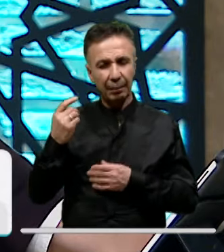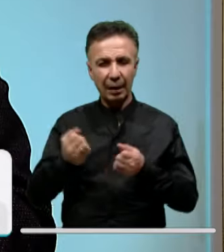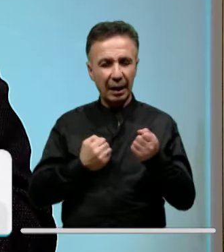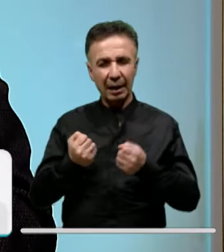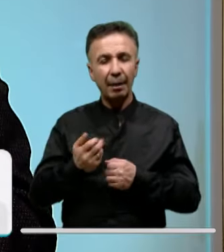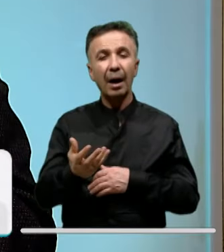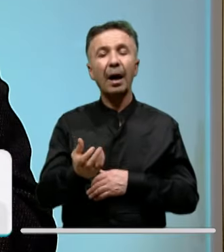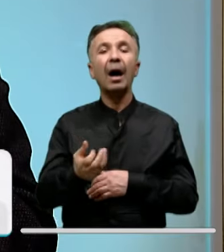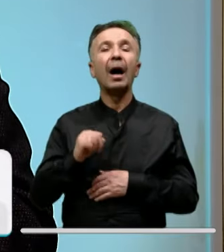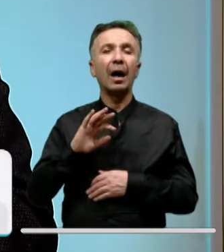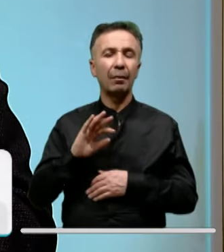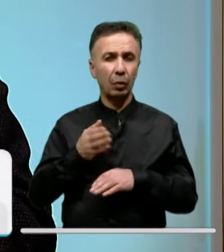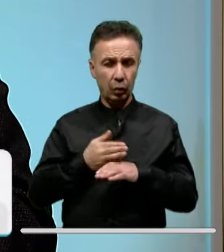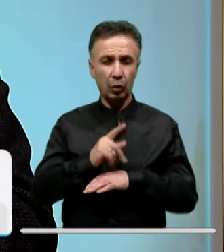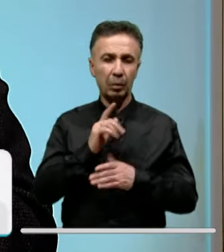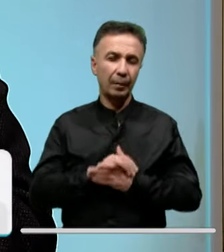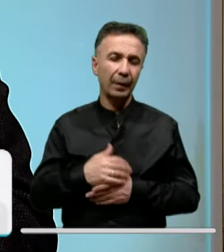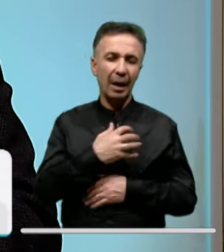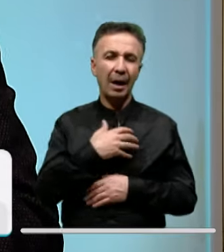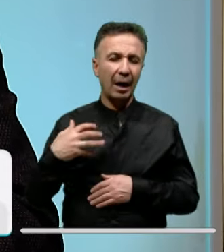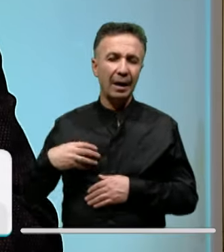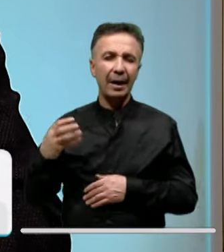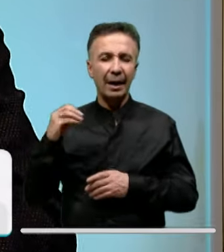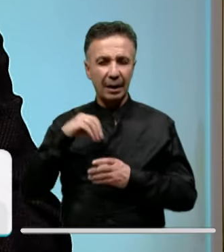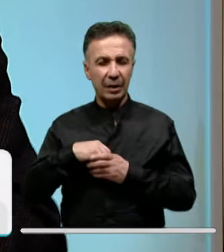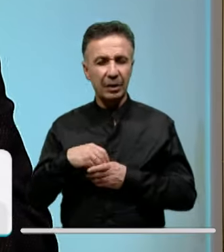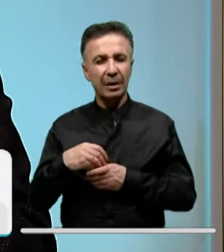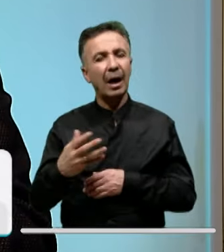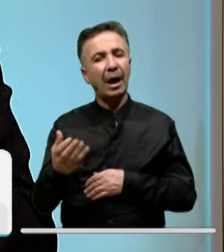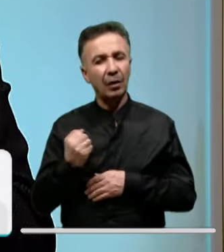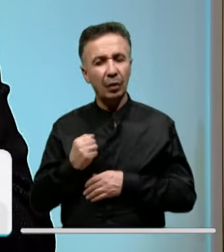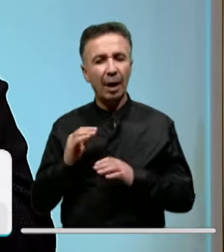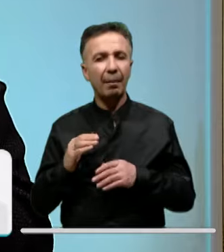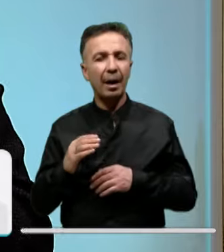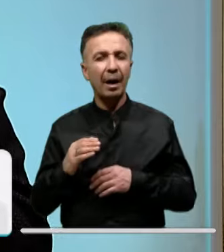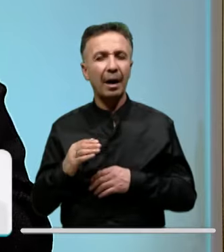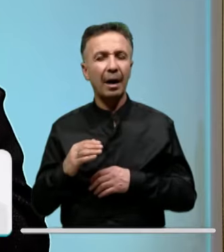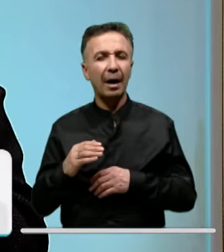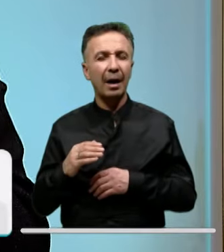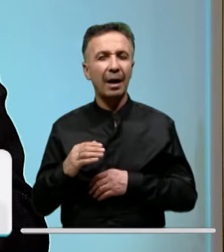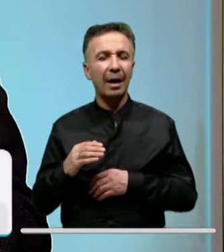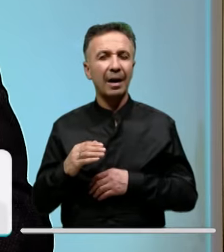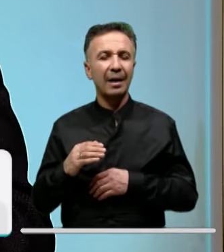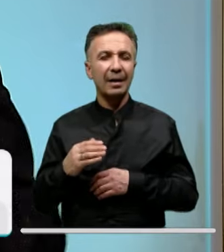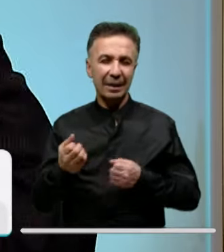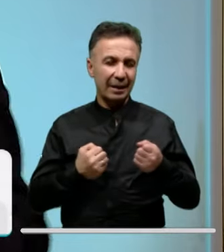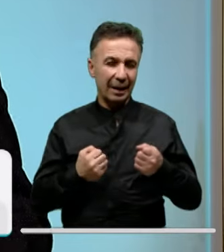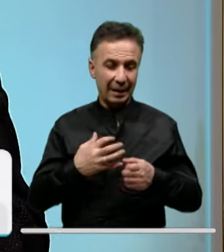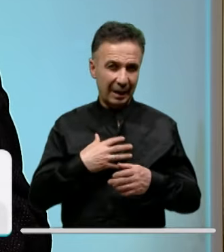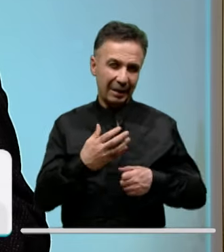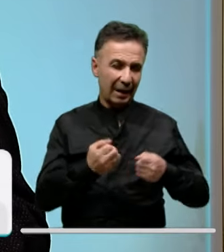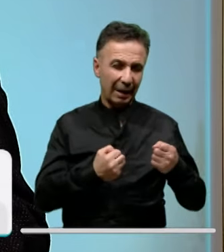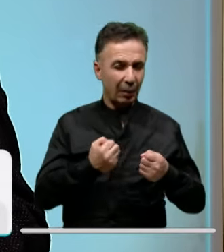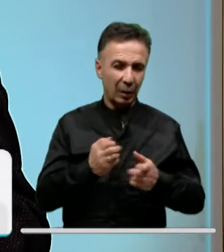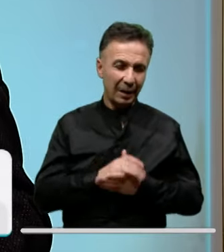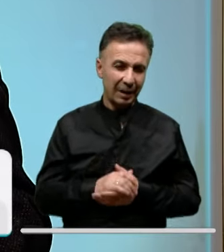şöyle, şöyle dediğim, anne için alıyor ama kendisi kullanacak, anne kullanmayacak. Anne için de kullanmayacak. Yani şimdi ben nasıl olsa birinci